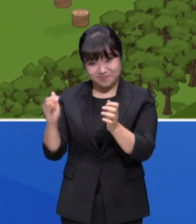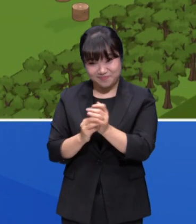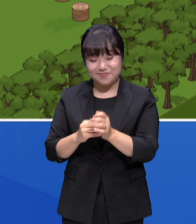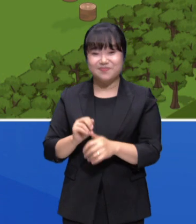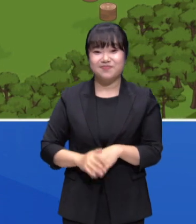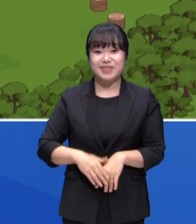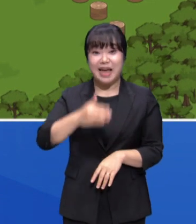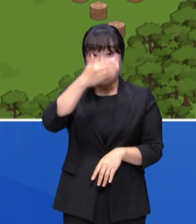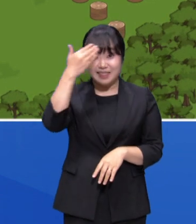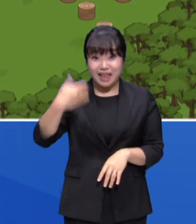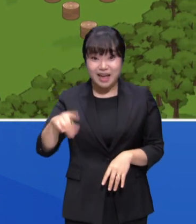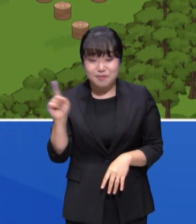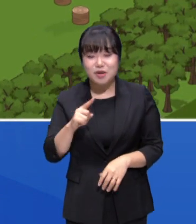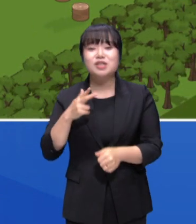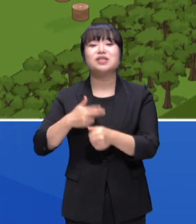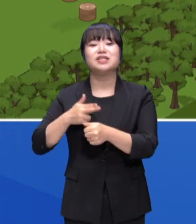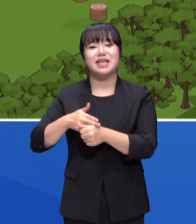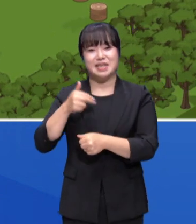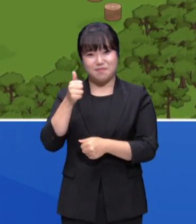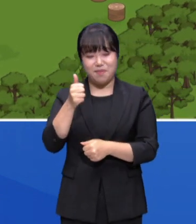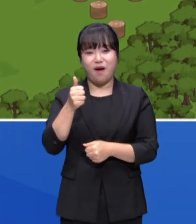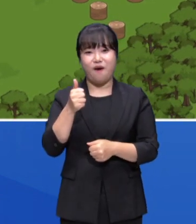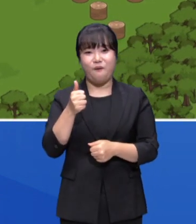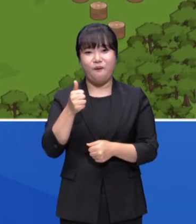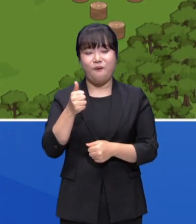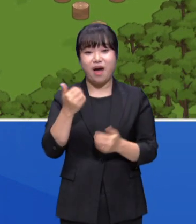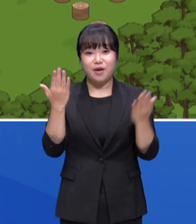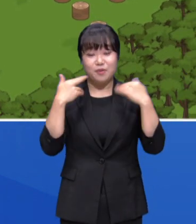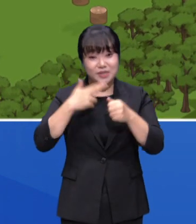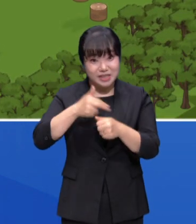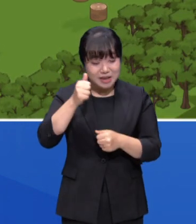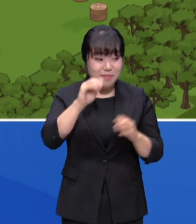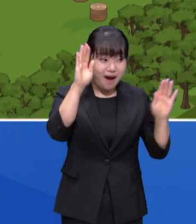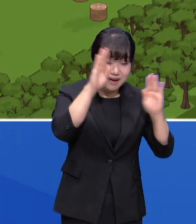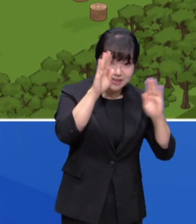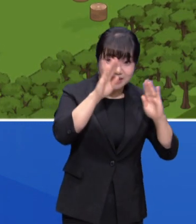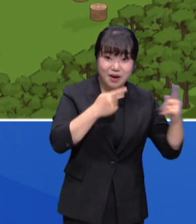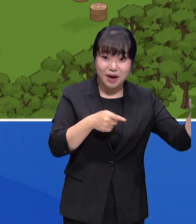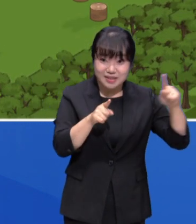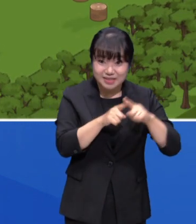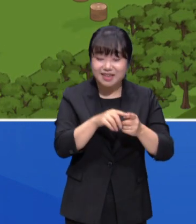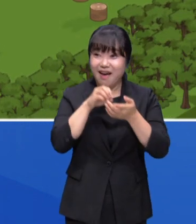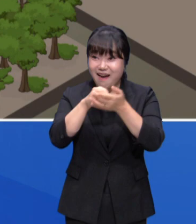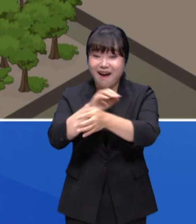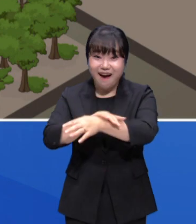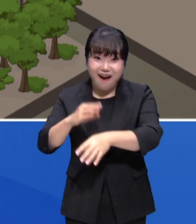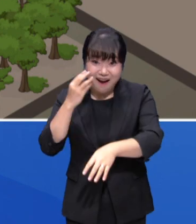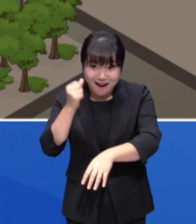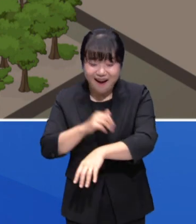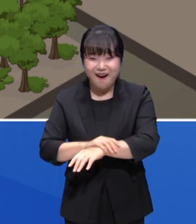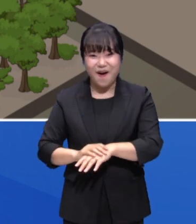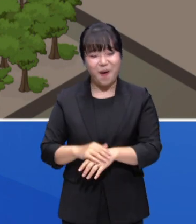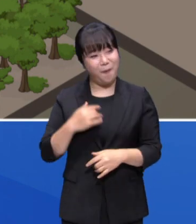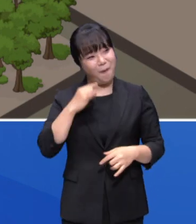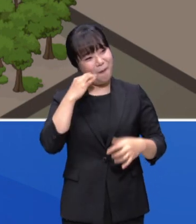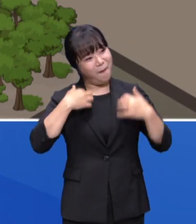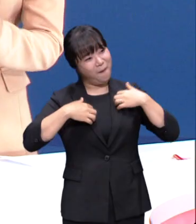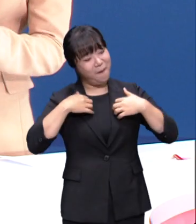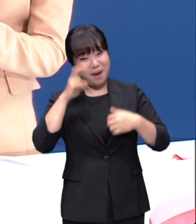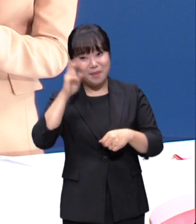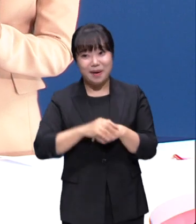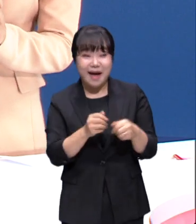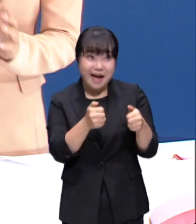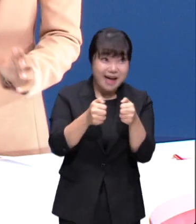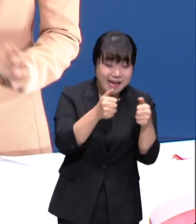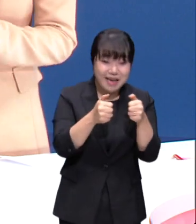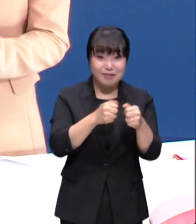다행히 그 선생님들하고 네. 관내 선생님들하고 학생들이 많이 이용을 해주셨습니다. 재밌을 것 같아요. 게임을